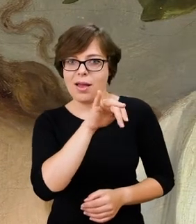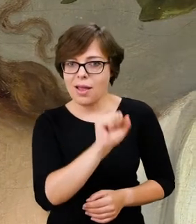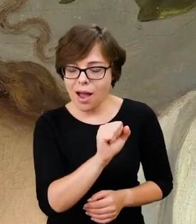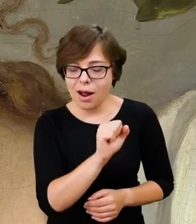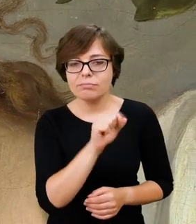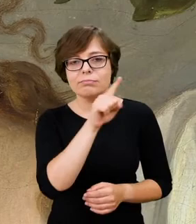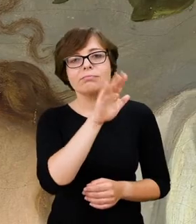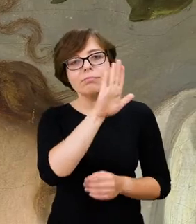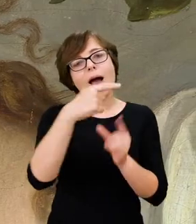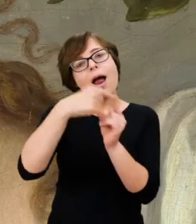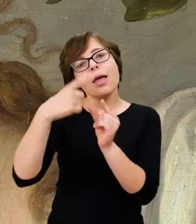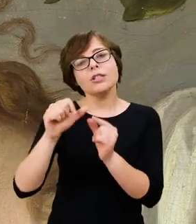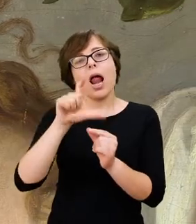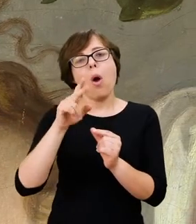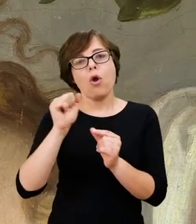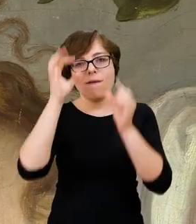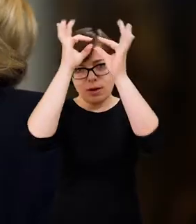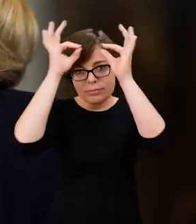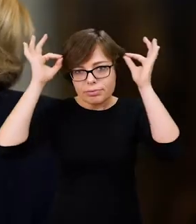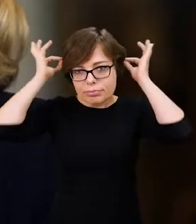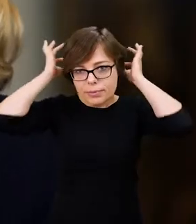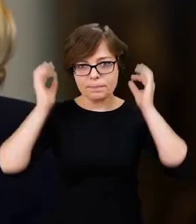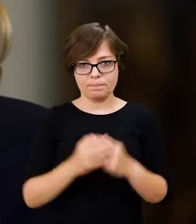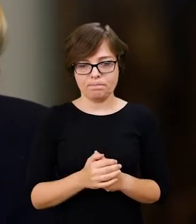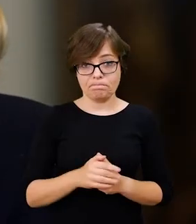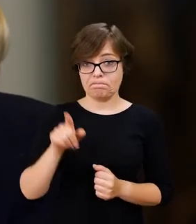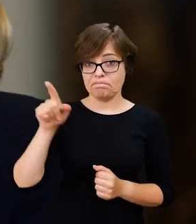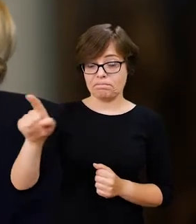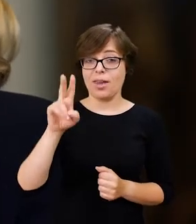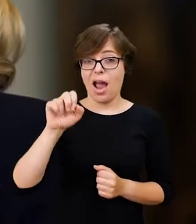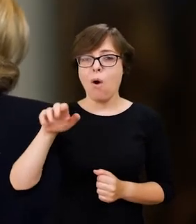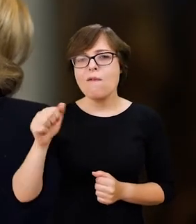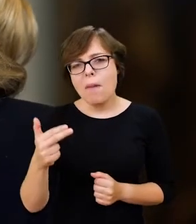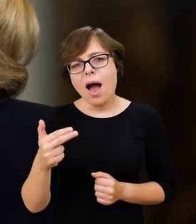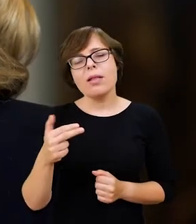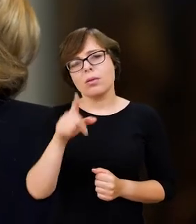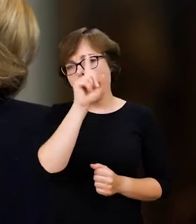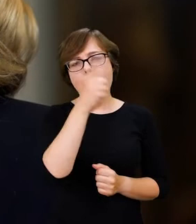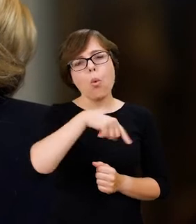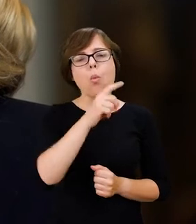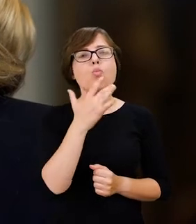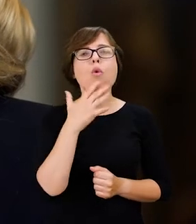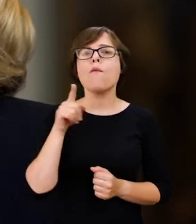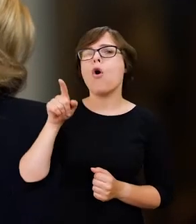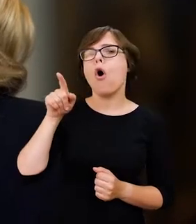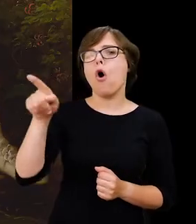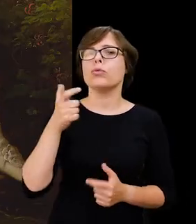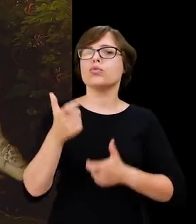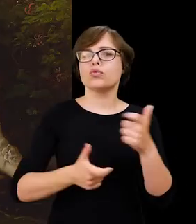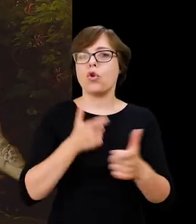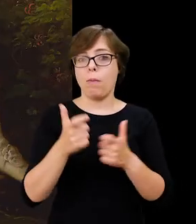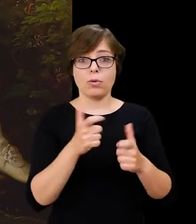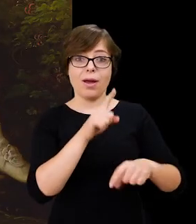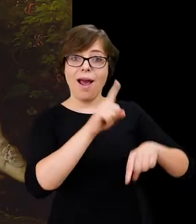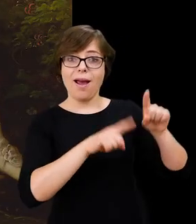na głowie wieniec laurowy. Mówi się o Angelice Kaufmann, że dokonała